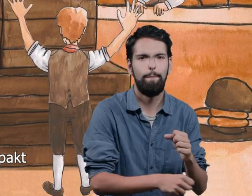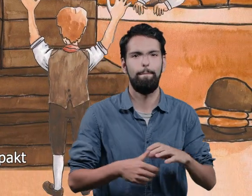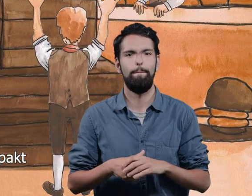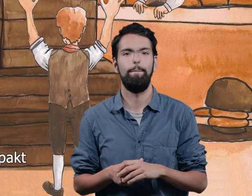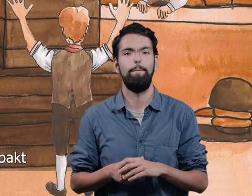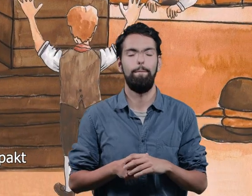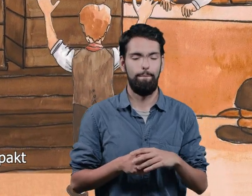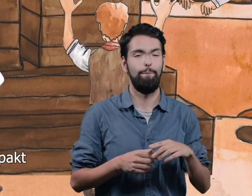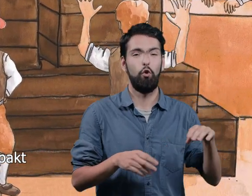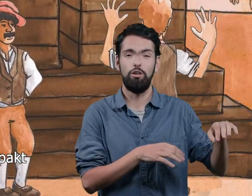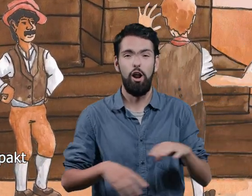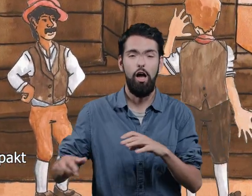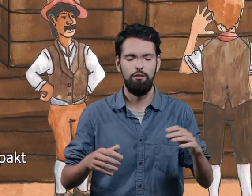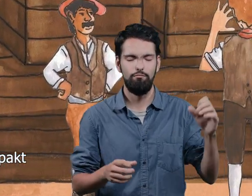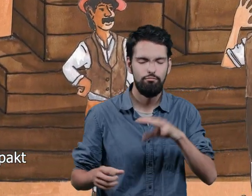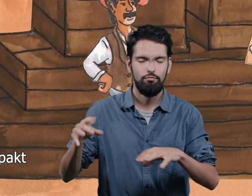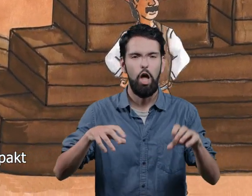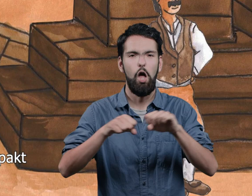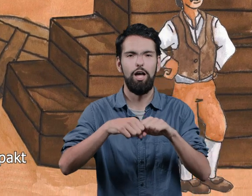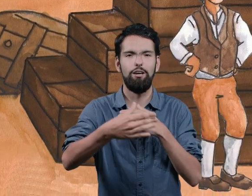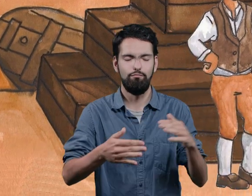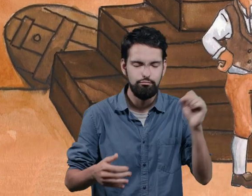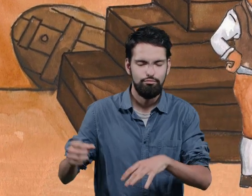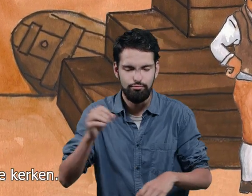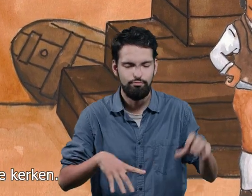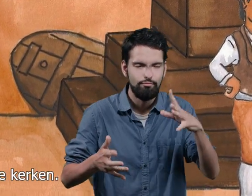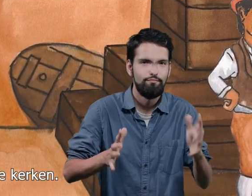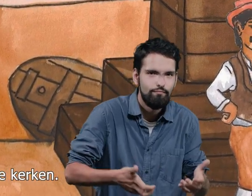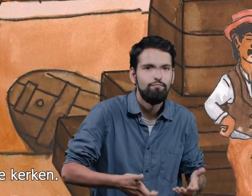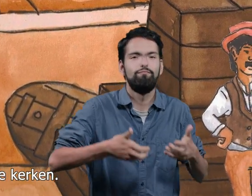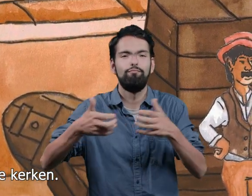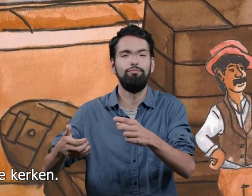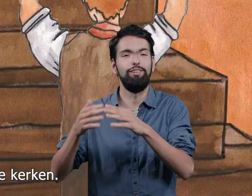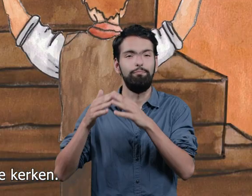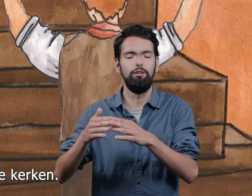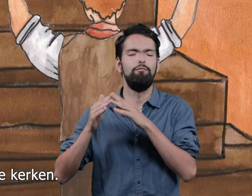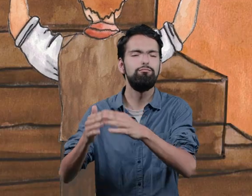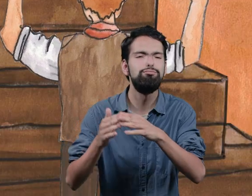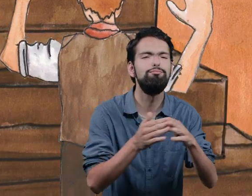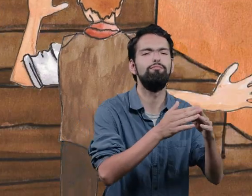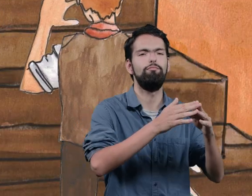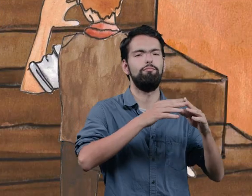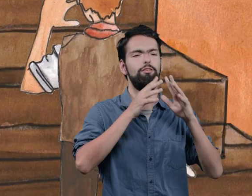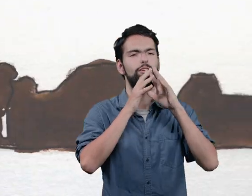De orgels worden in delen verpakt in houten kisten. Per schip worden ze vervoerd naar de kerken.